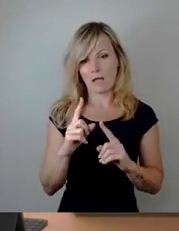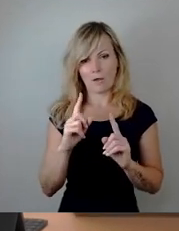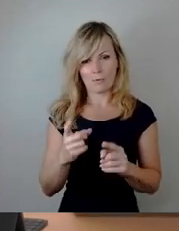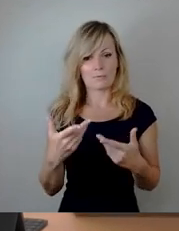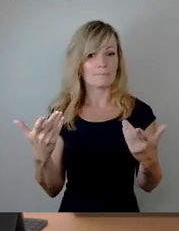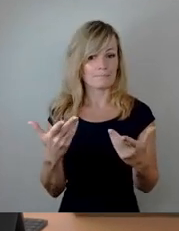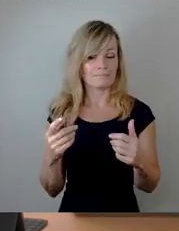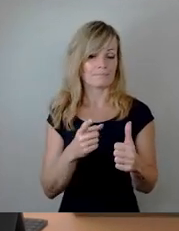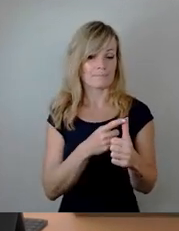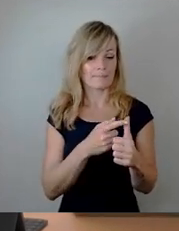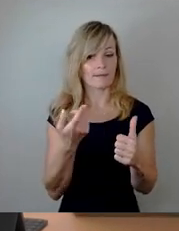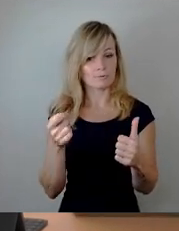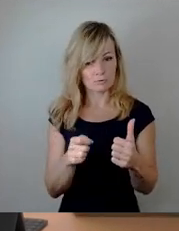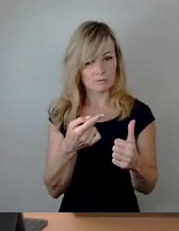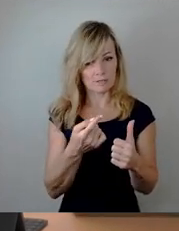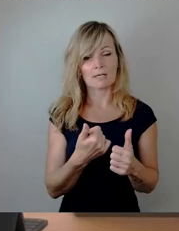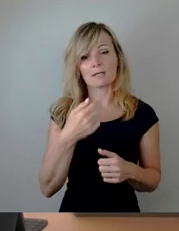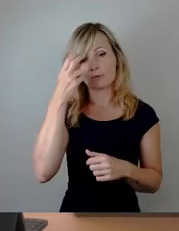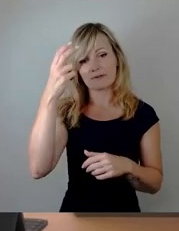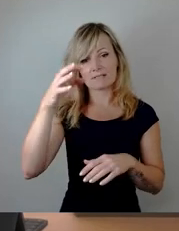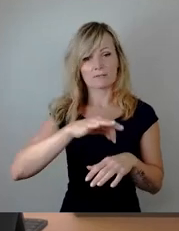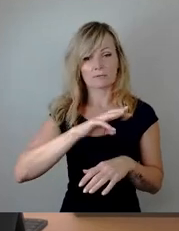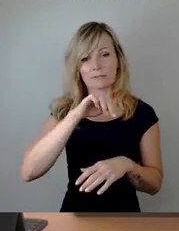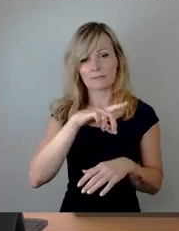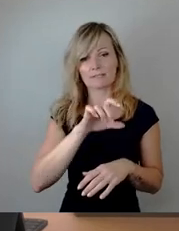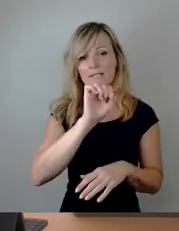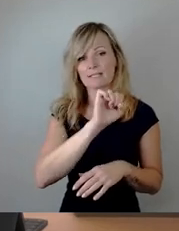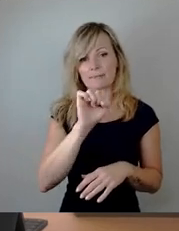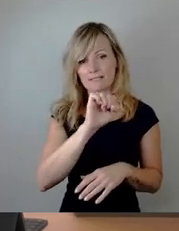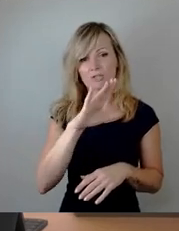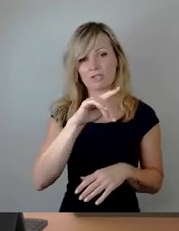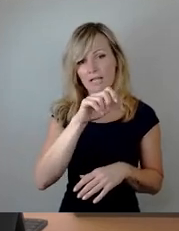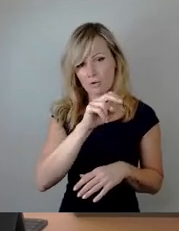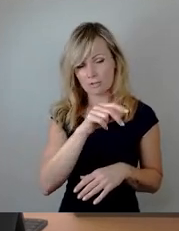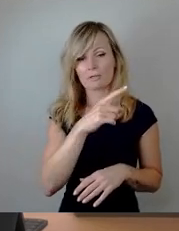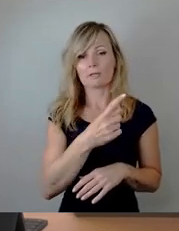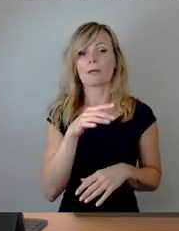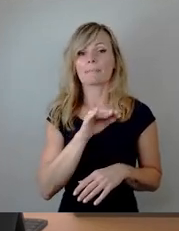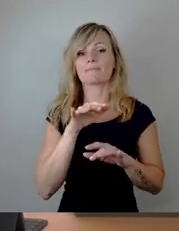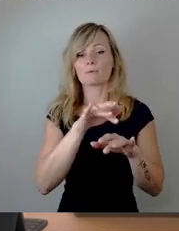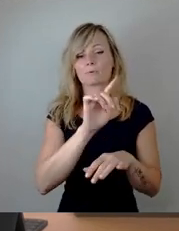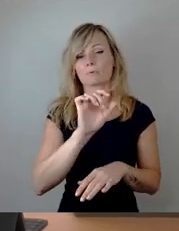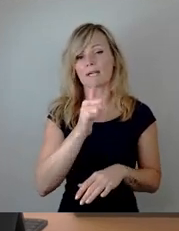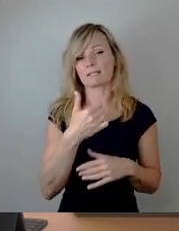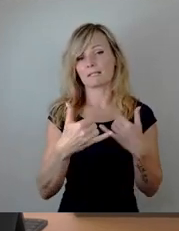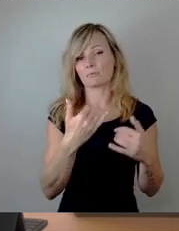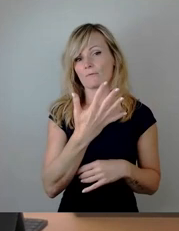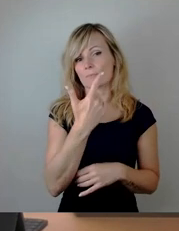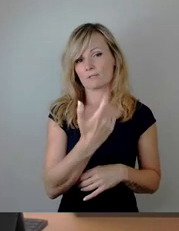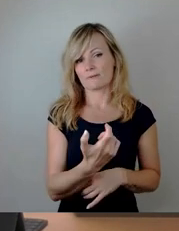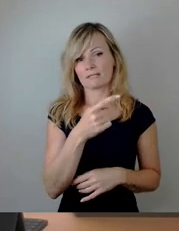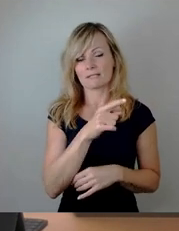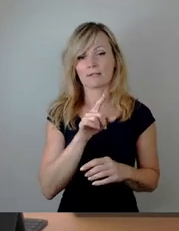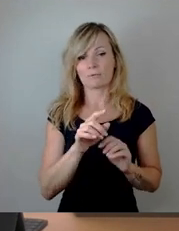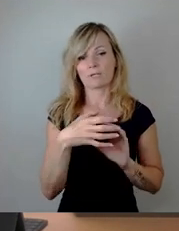Erstens, Herr Professor Dr. Med. Sebastian Chalon wird mit Wirkung zum 1. Januar 2025 für die Dauer von